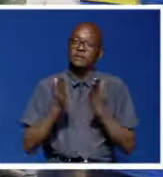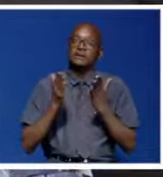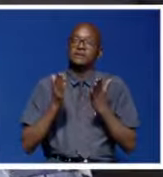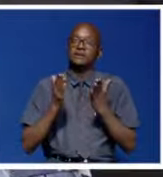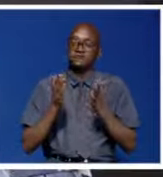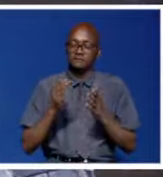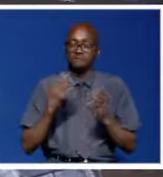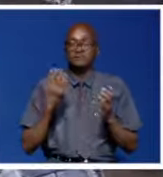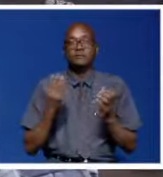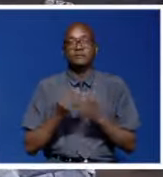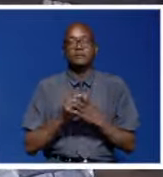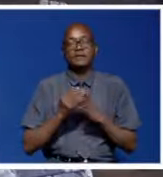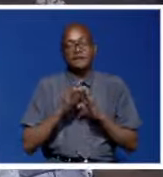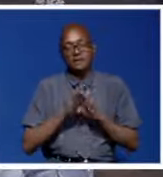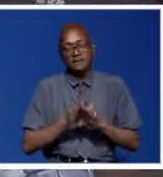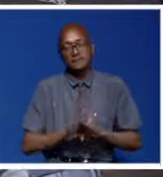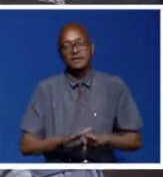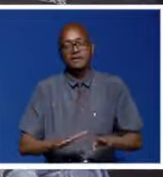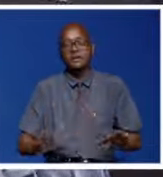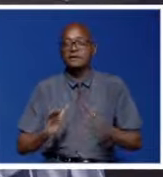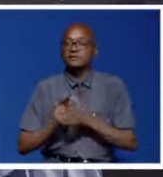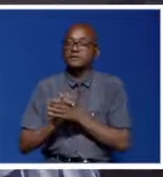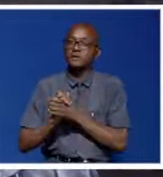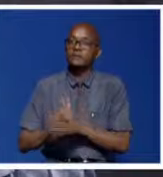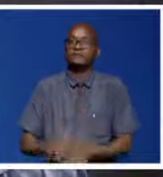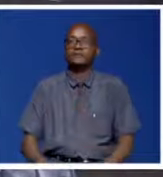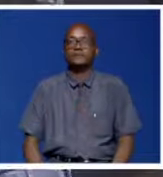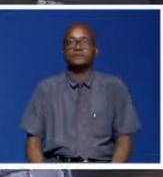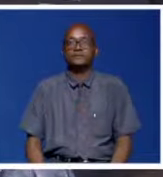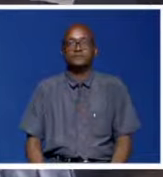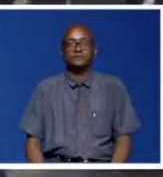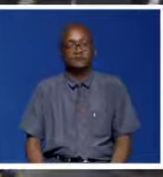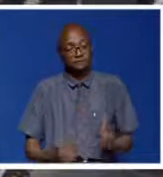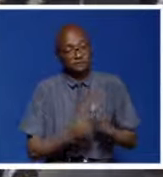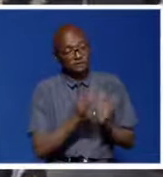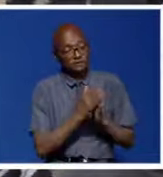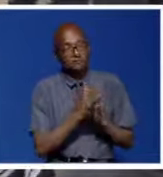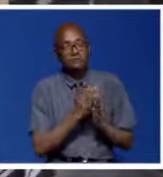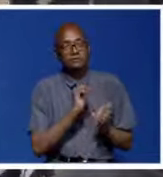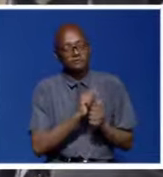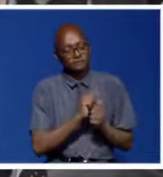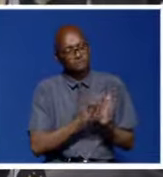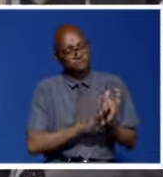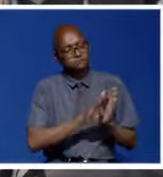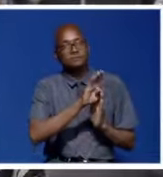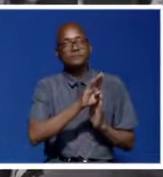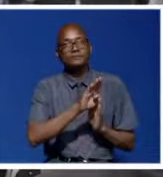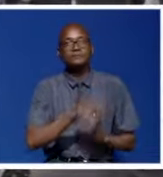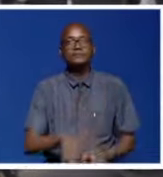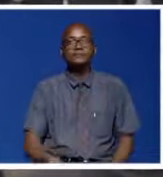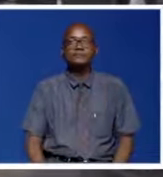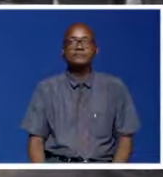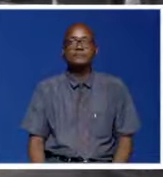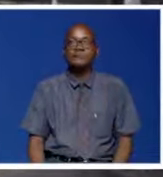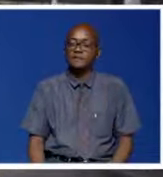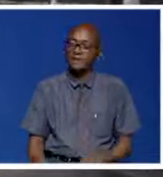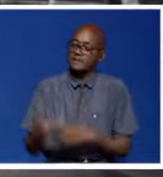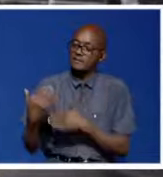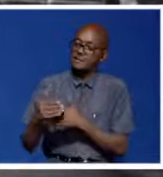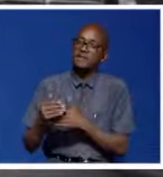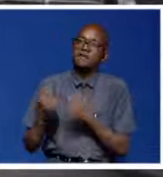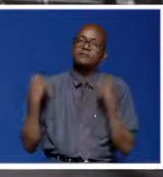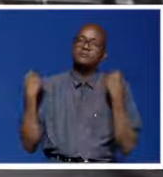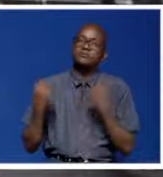upendo. Kishaangukia sikukuu mambo kidogo yanakuwa juu. Biashara imekuwa ni ngumu, harafu iko